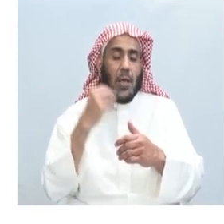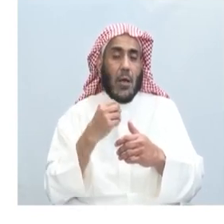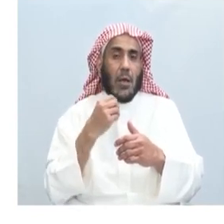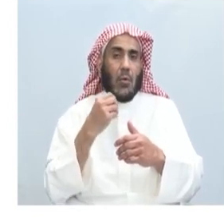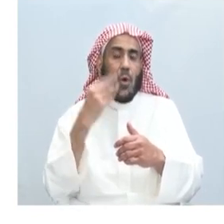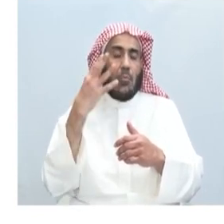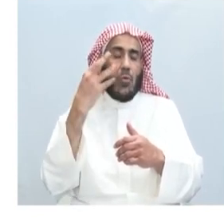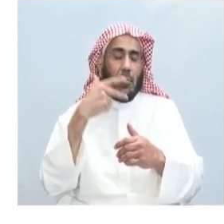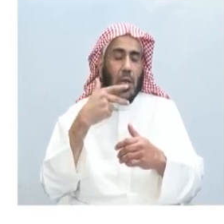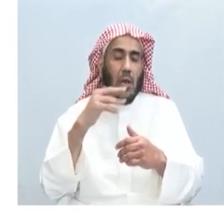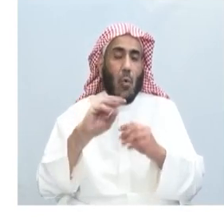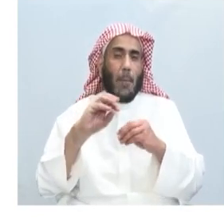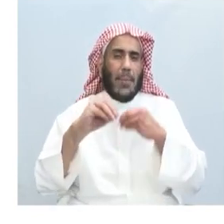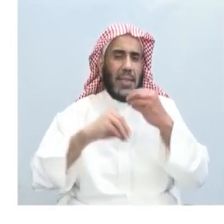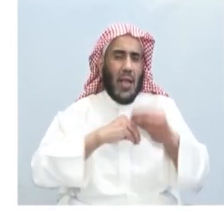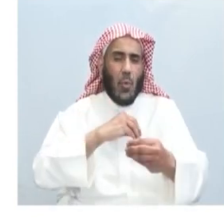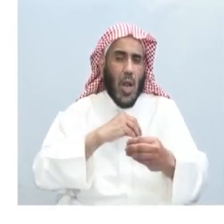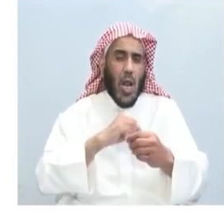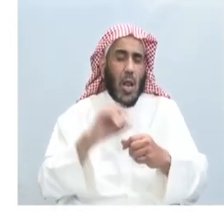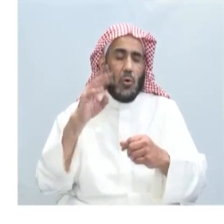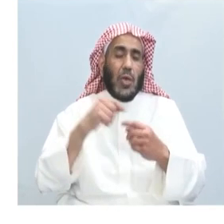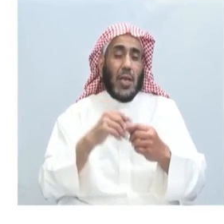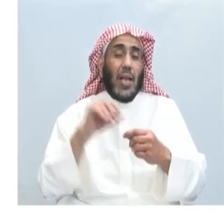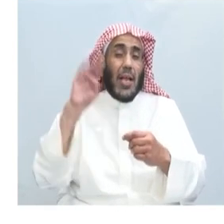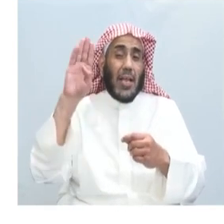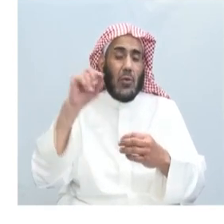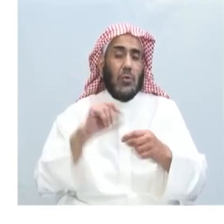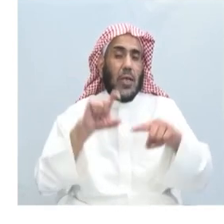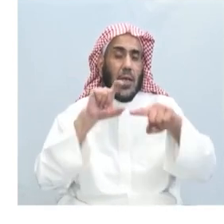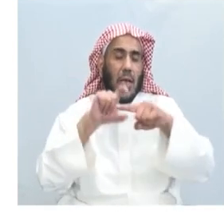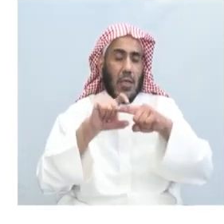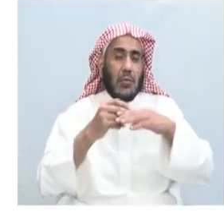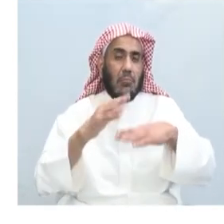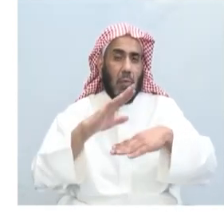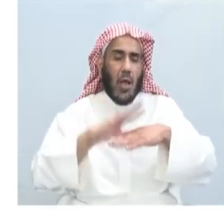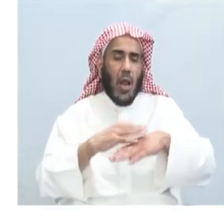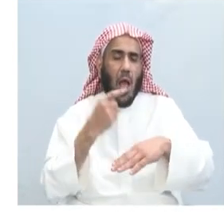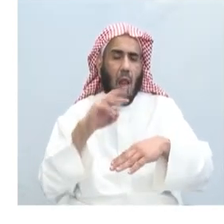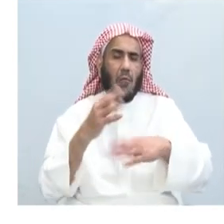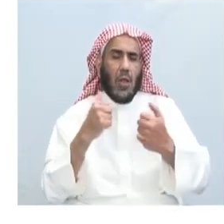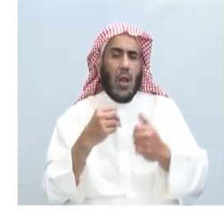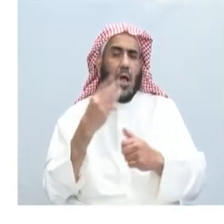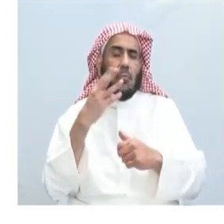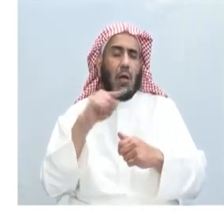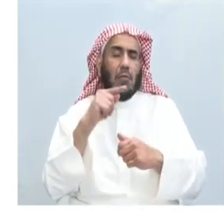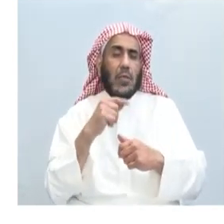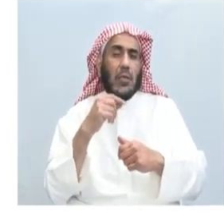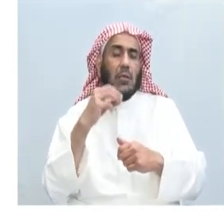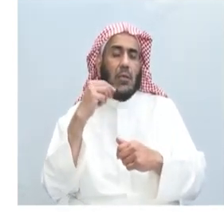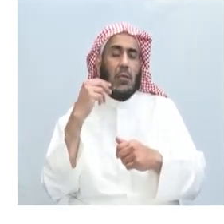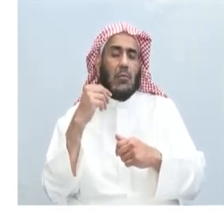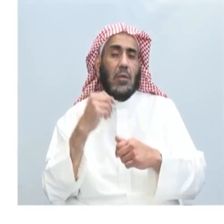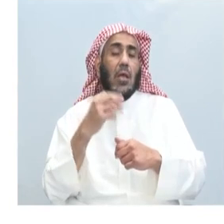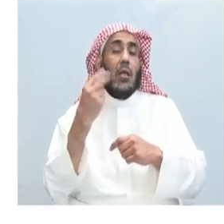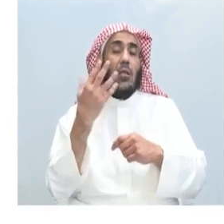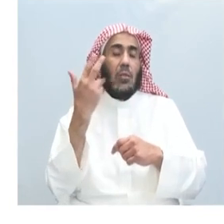184 نقوم بالتحويل اللي من جول الى كيلو جول سنقسم على 1000 سيعطيني 4.8 100 عفوا